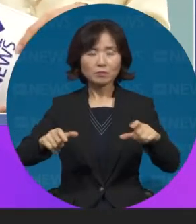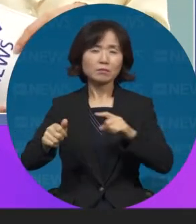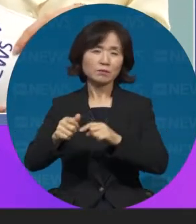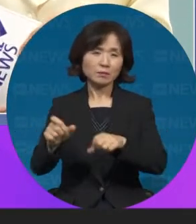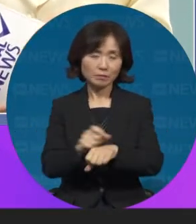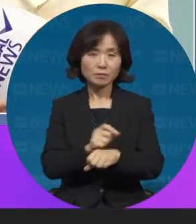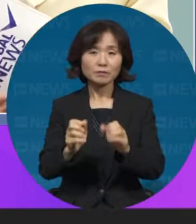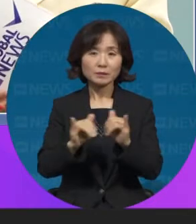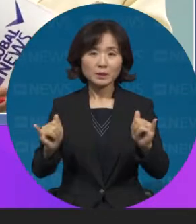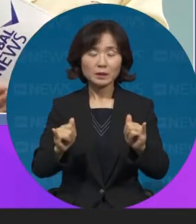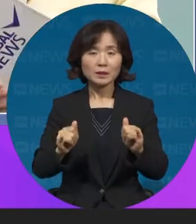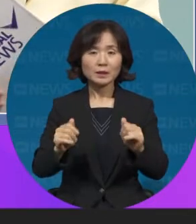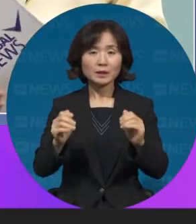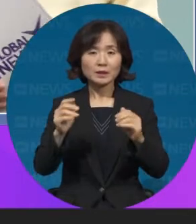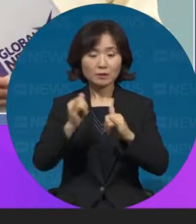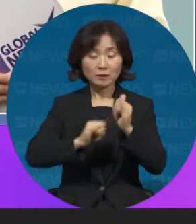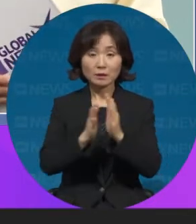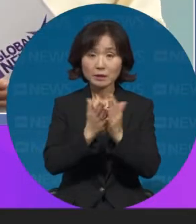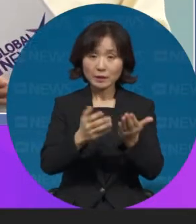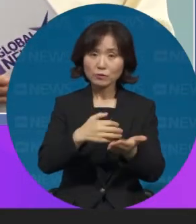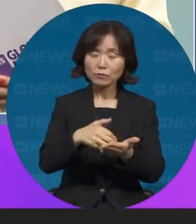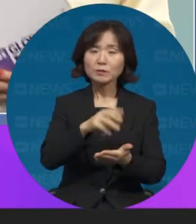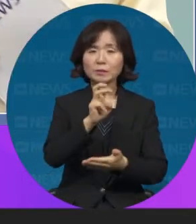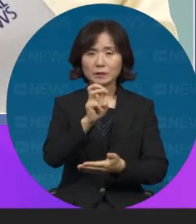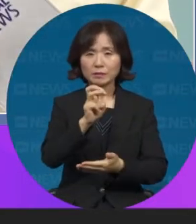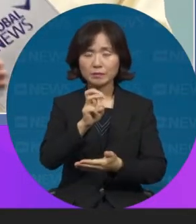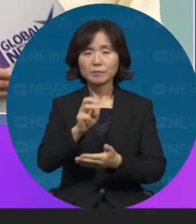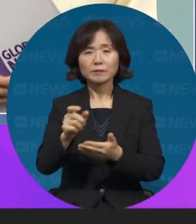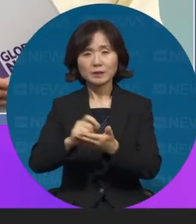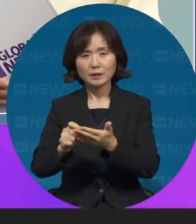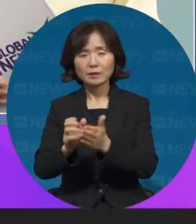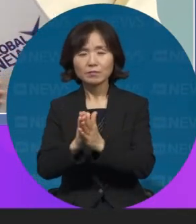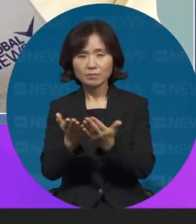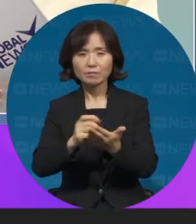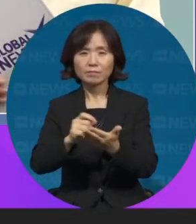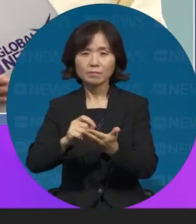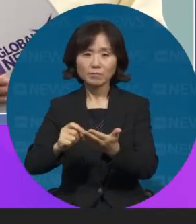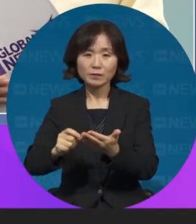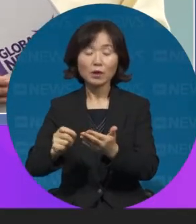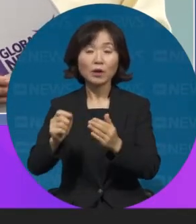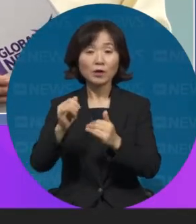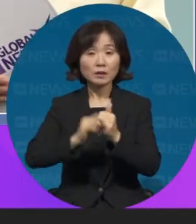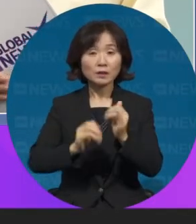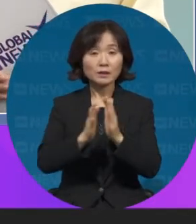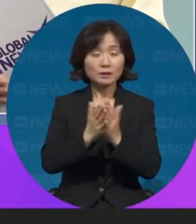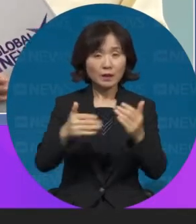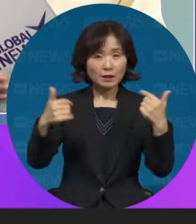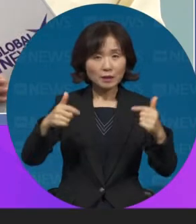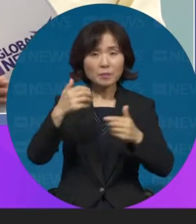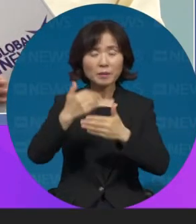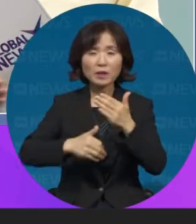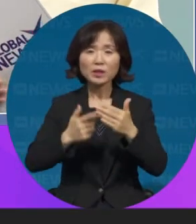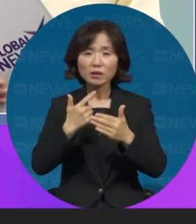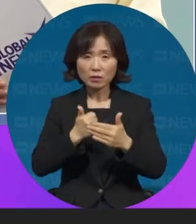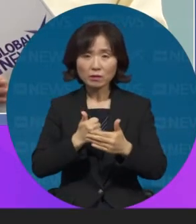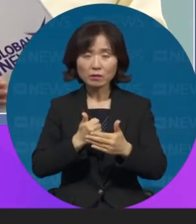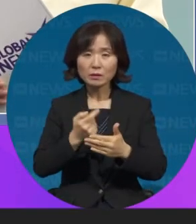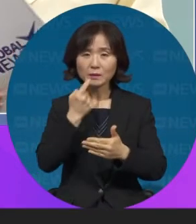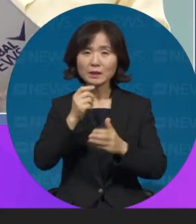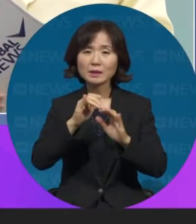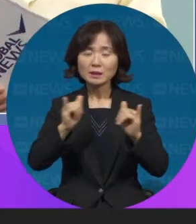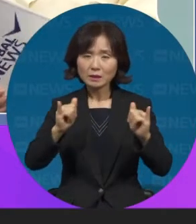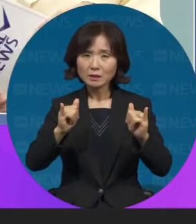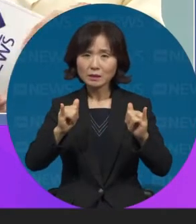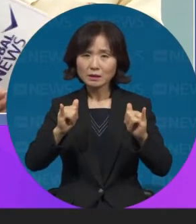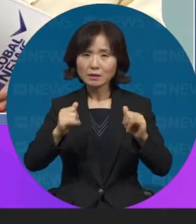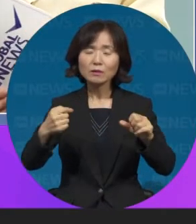이 30여 권의 역사 교과서와 저서를 집필하면서 이 역사 교과서에서 늘 제외되기 일쑤였던